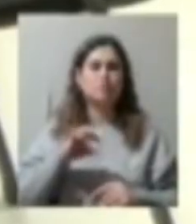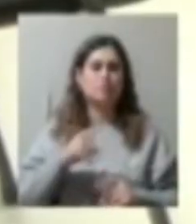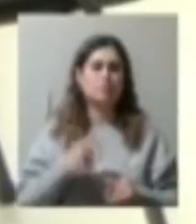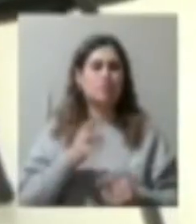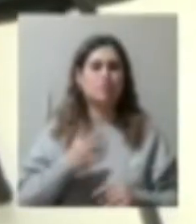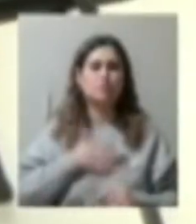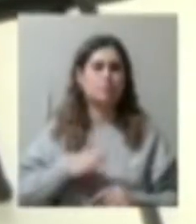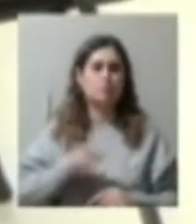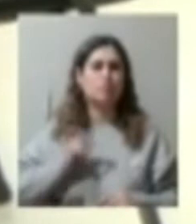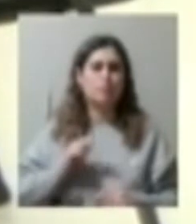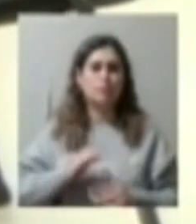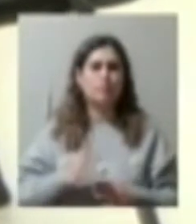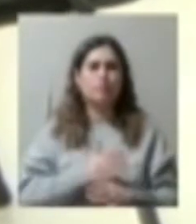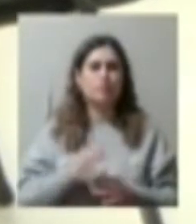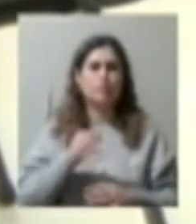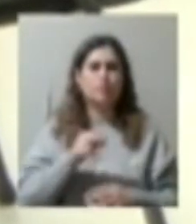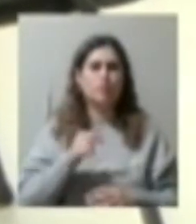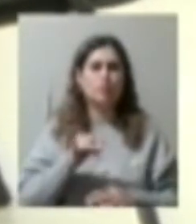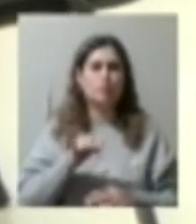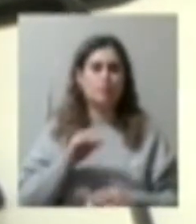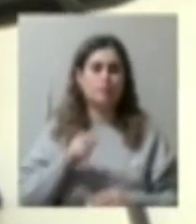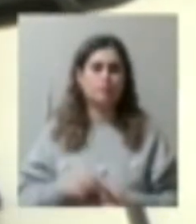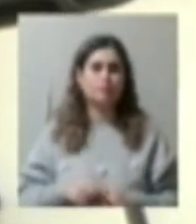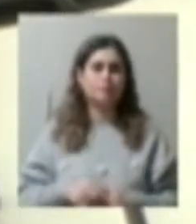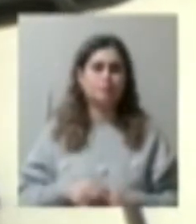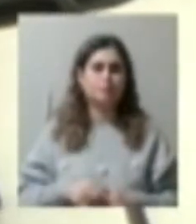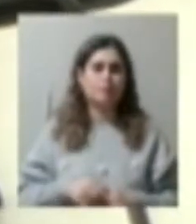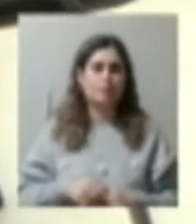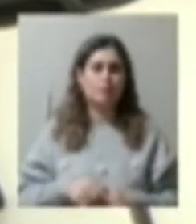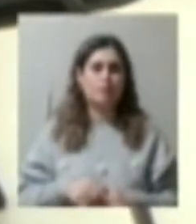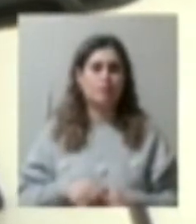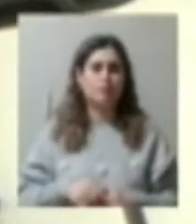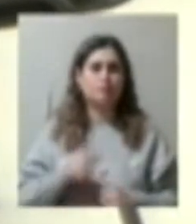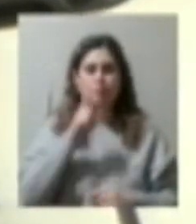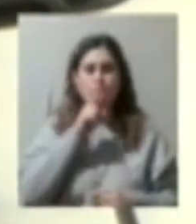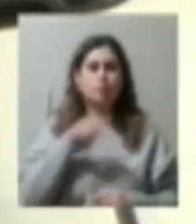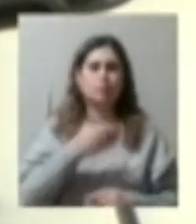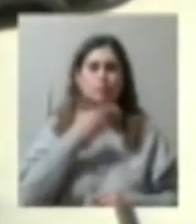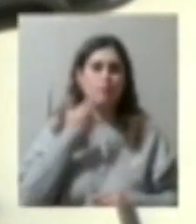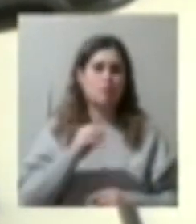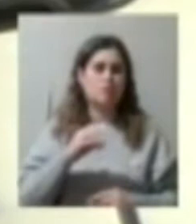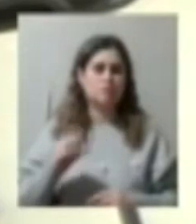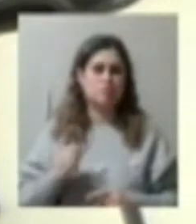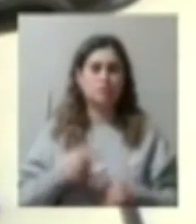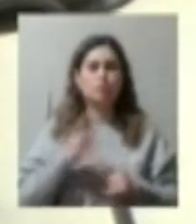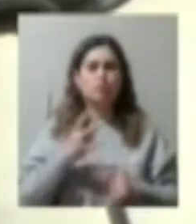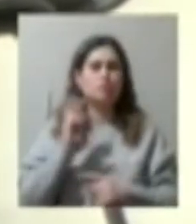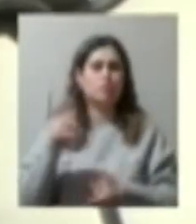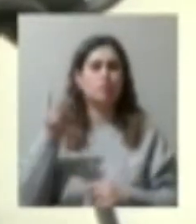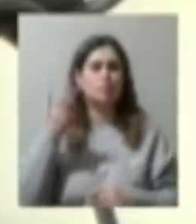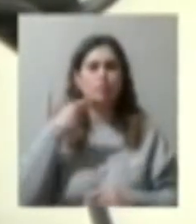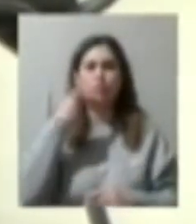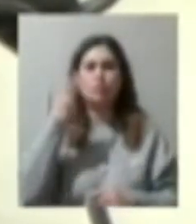Незадоволена робота відділу Віктор Григорович. Тільки плохо, що тут каси немає. Погано, що тут немає каси. Треба йти платити, Бог знає